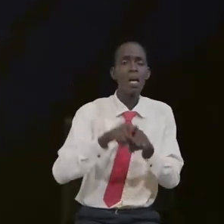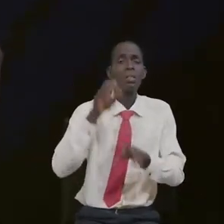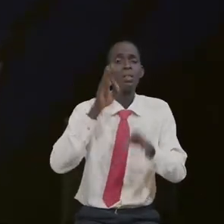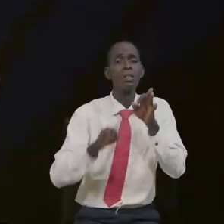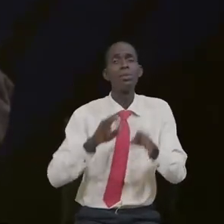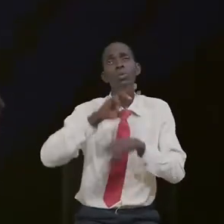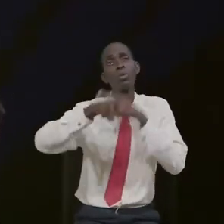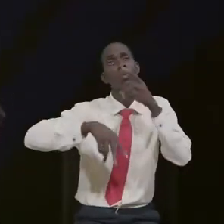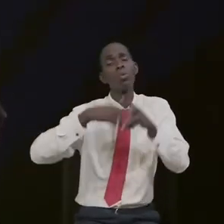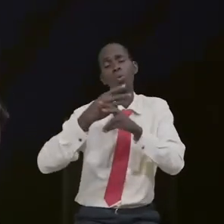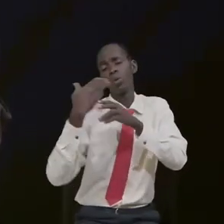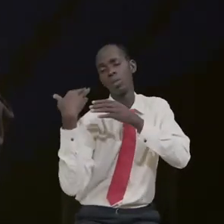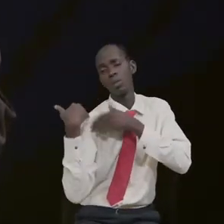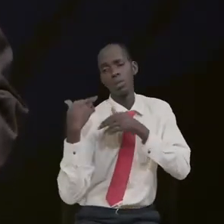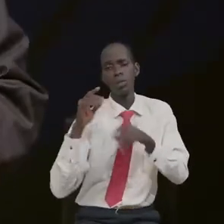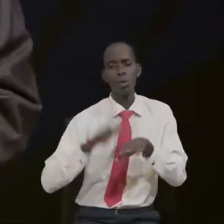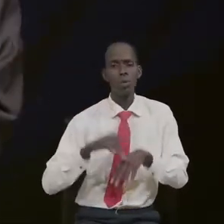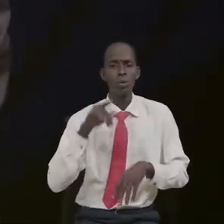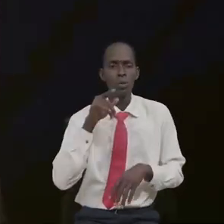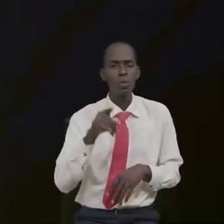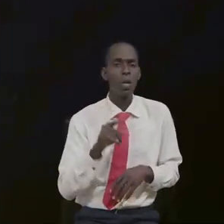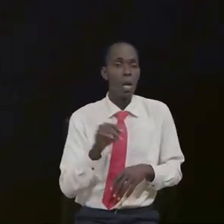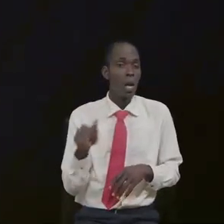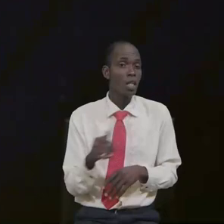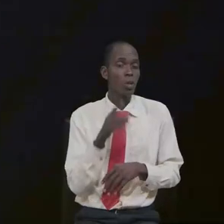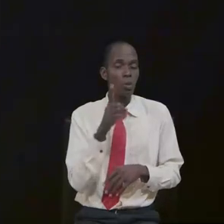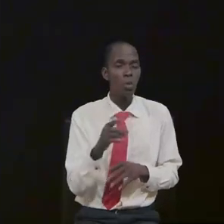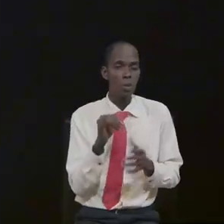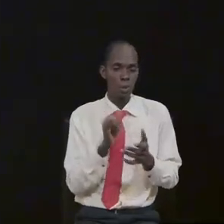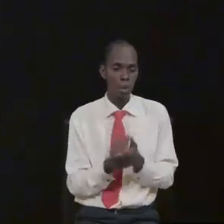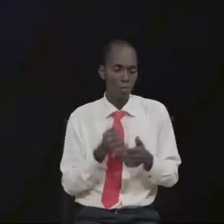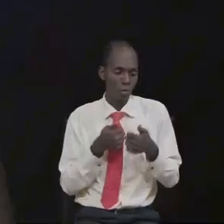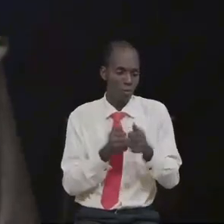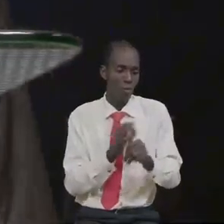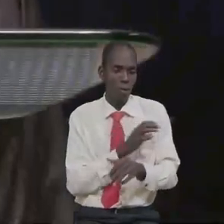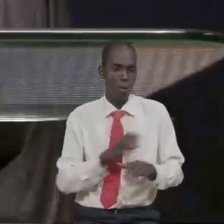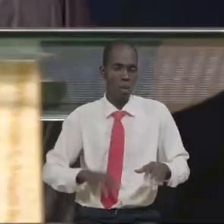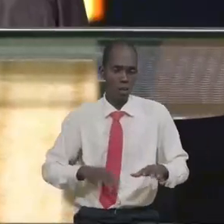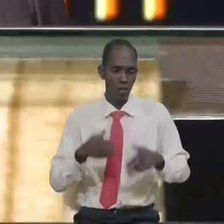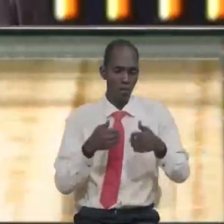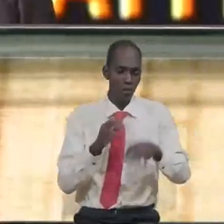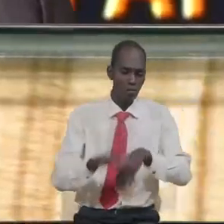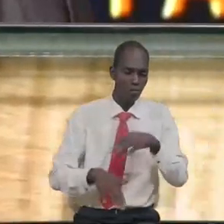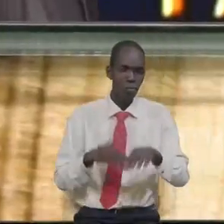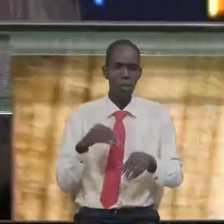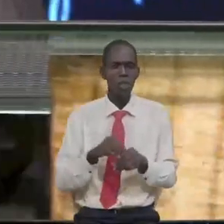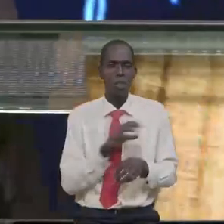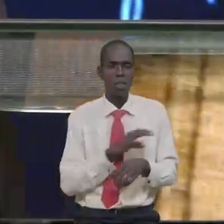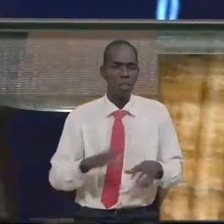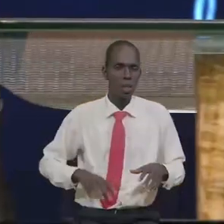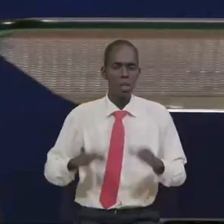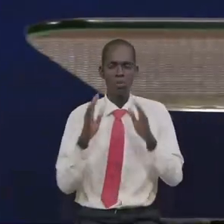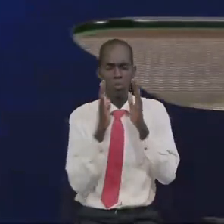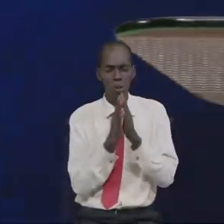qui va gagner le monde entier? Quiconque se consacre à Christ, qui marche avec Christ, qui embrasse tout